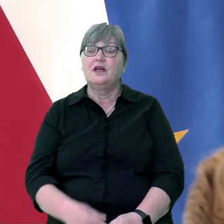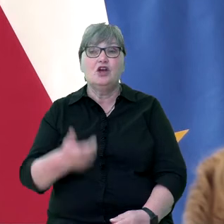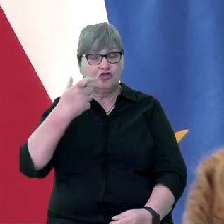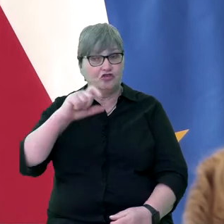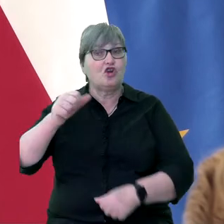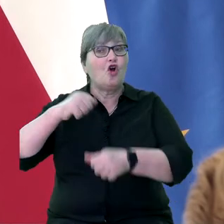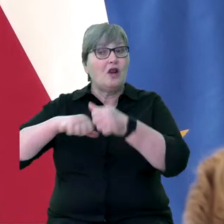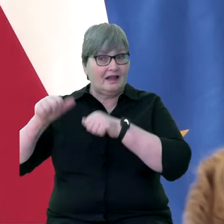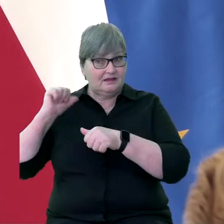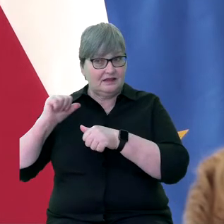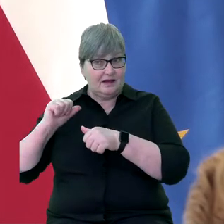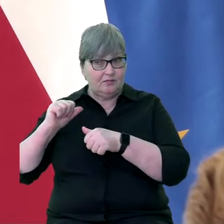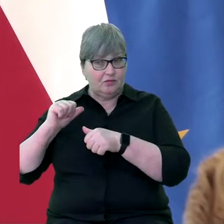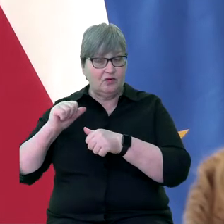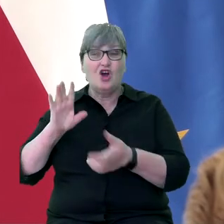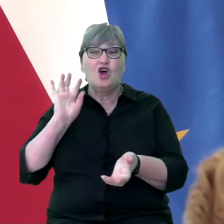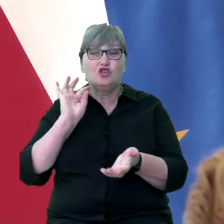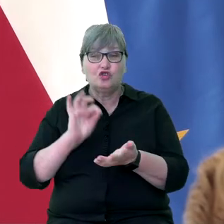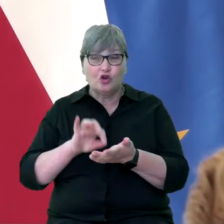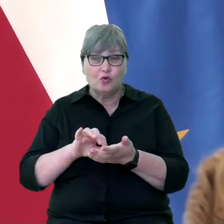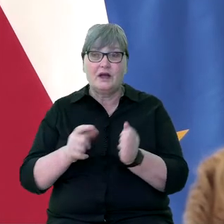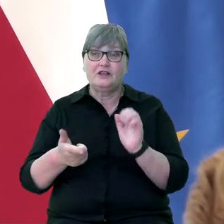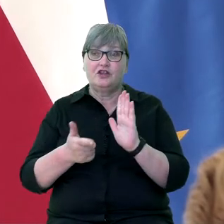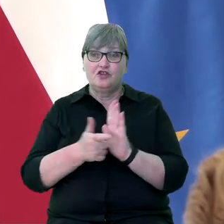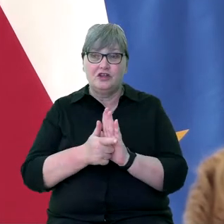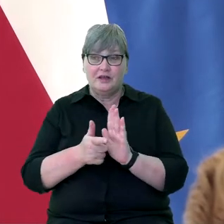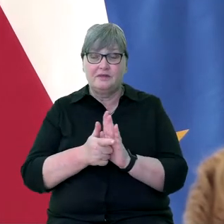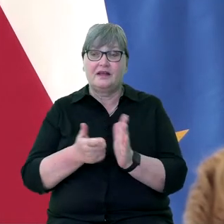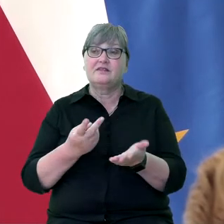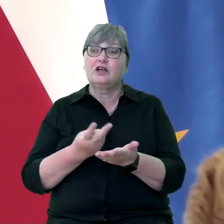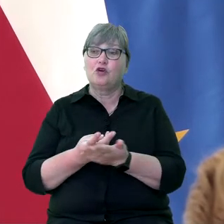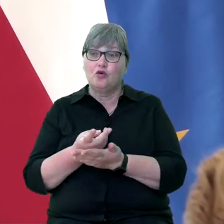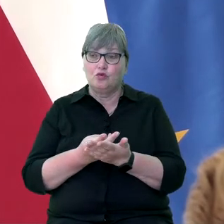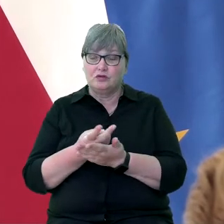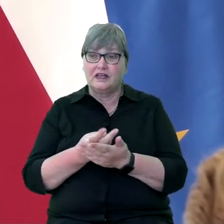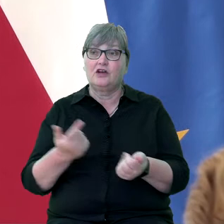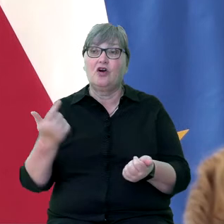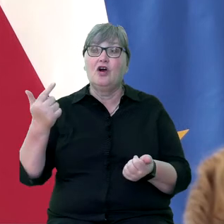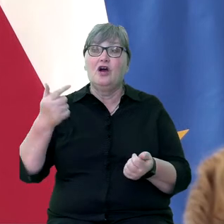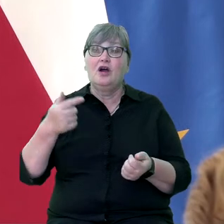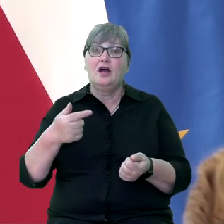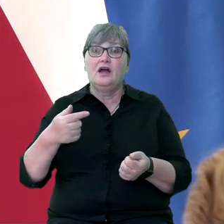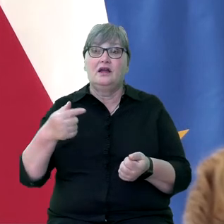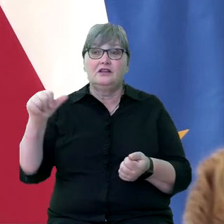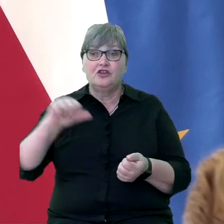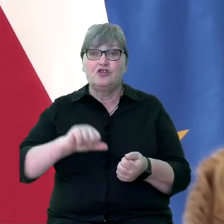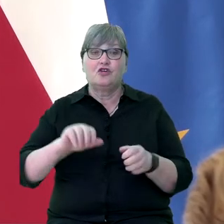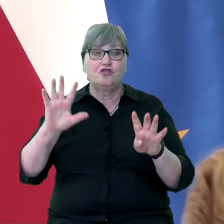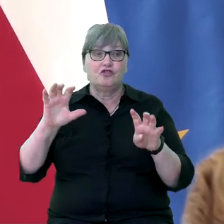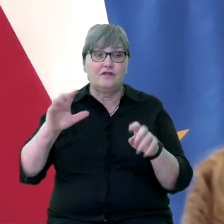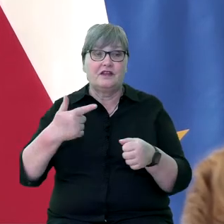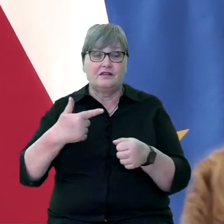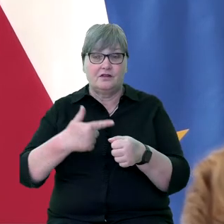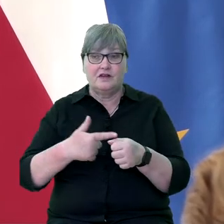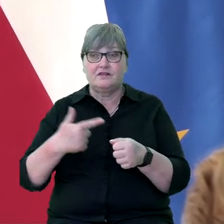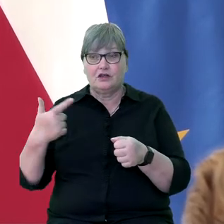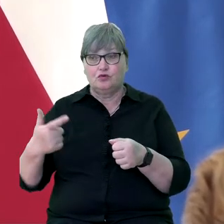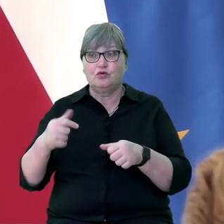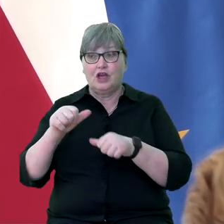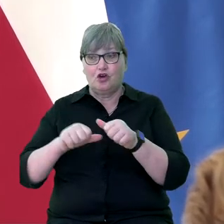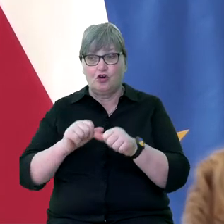temu, dokładnie 17 lutego 2022 roku, Sejm II